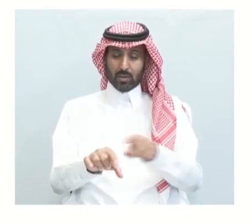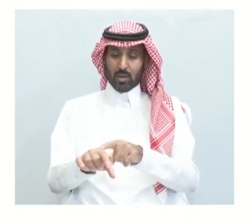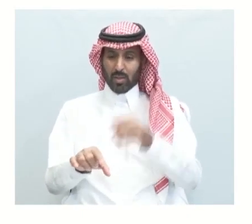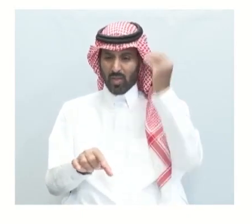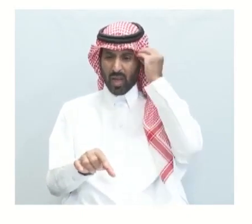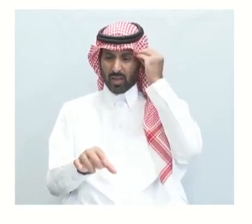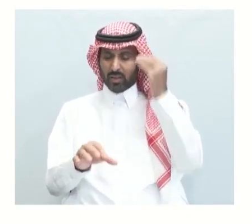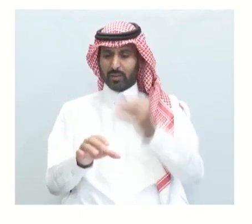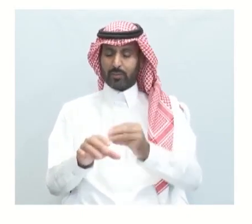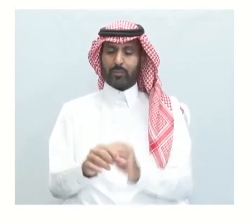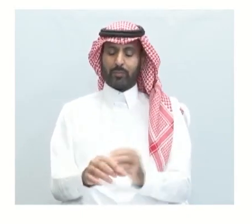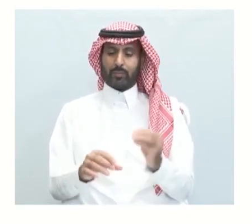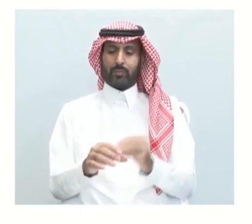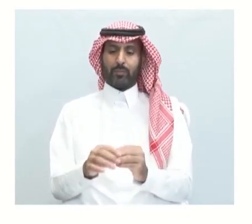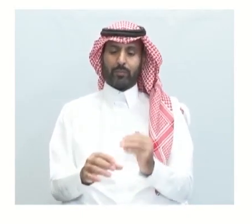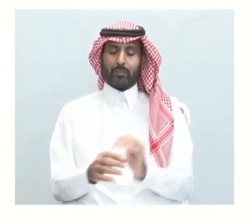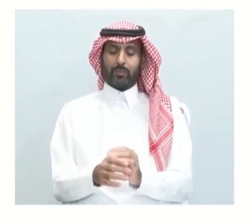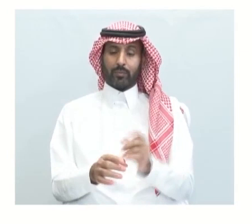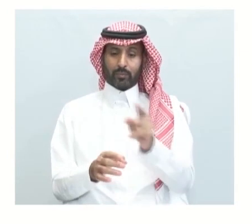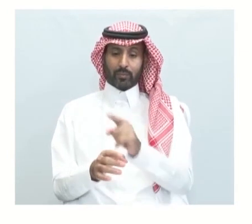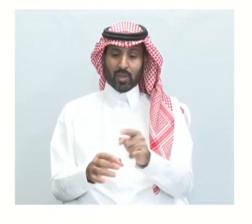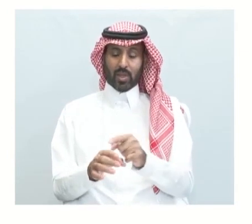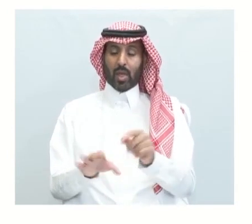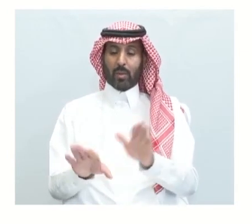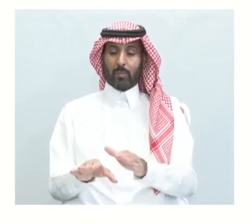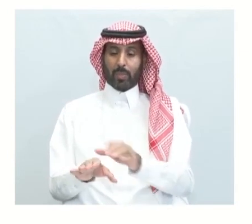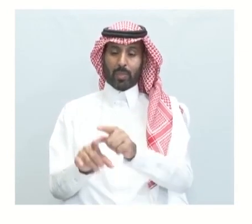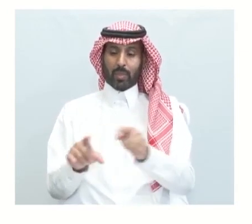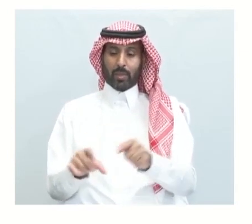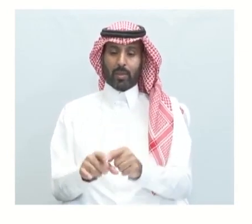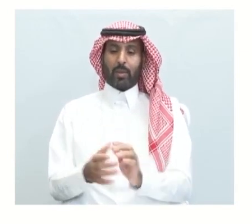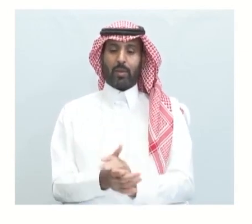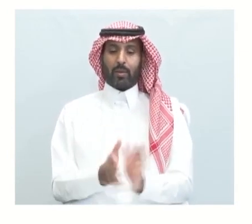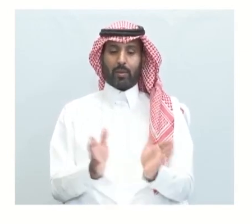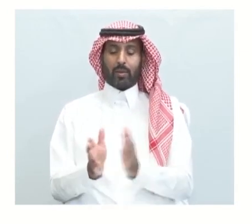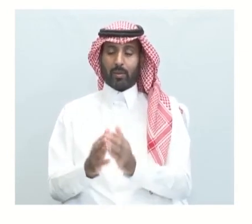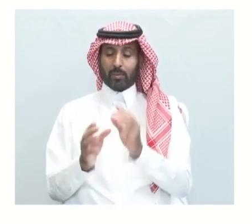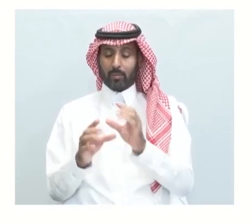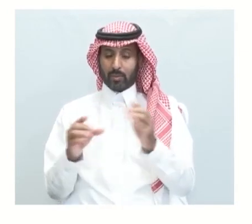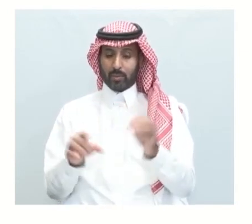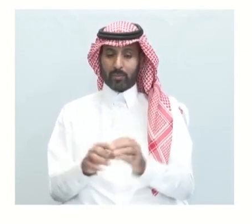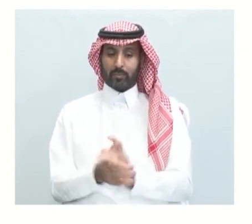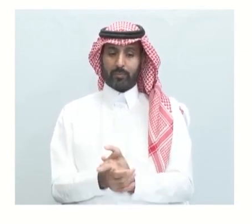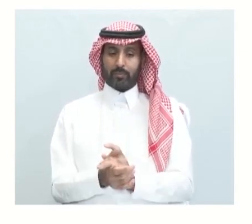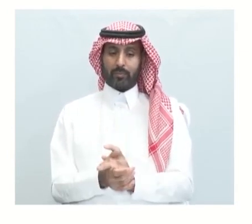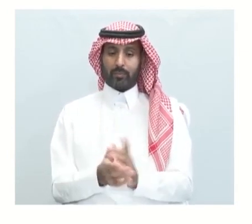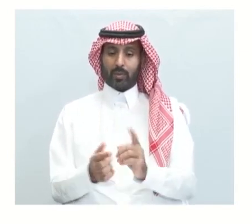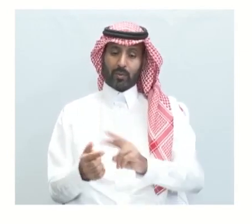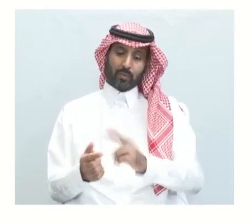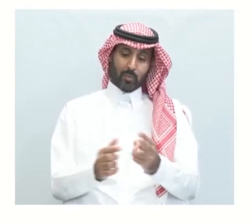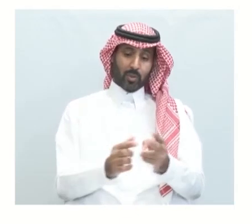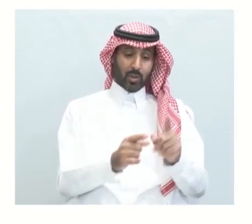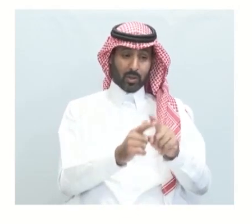الذاكره في الذاكره الثابته اذا تحتاج المصفوفات الى لبنه الذاكره متجاوره بينما في